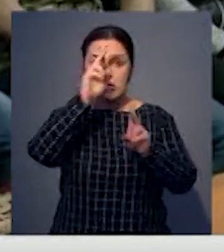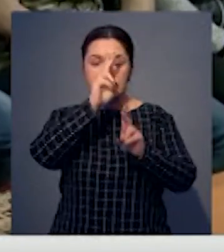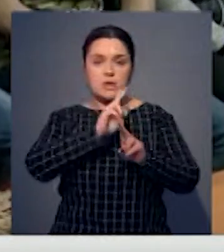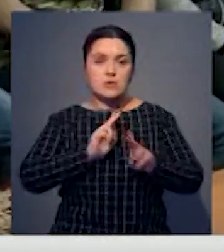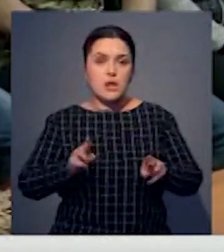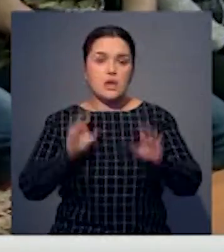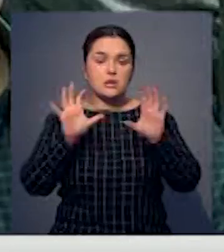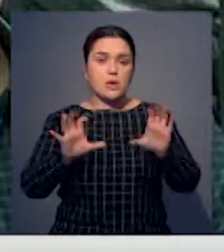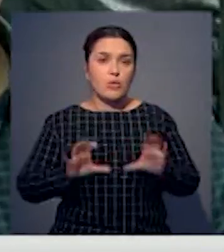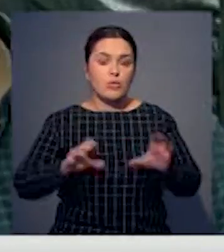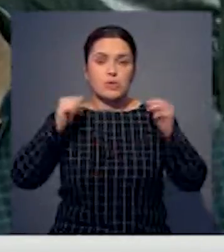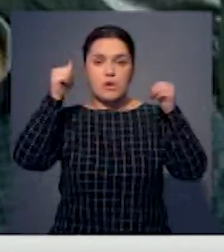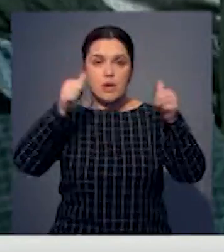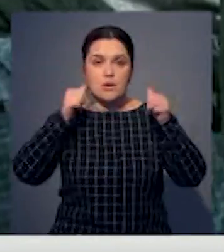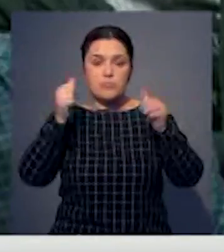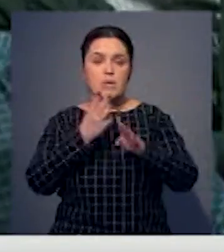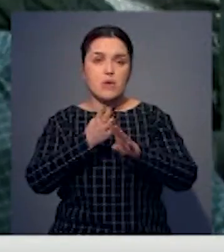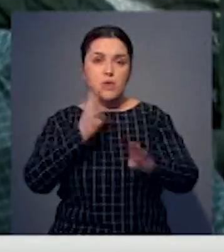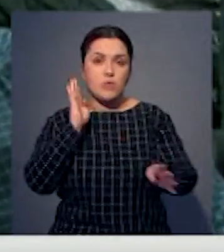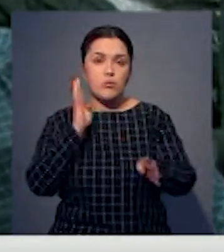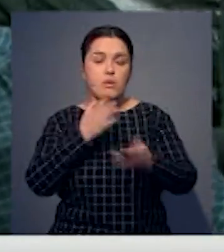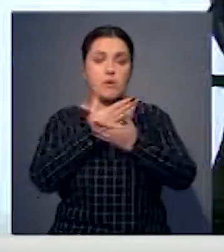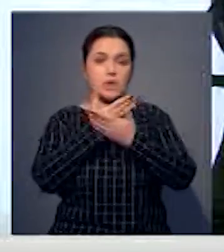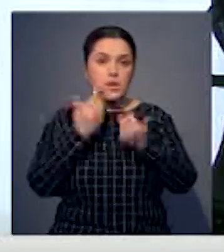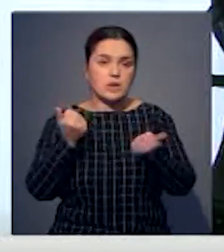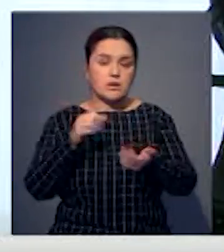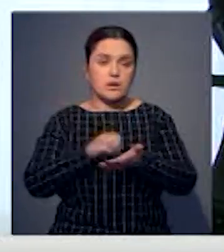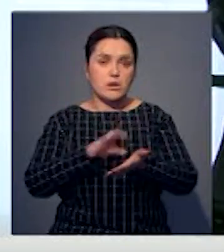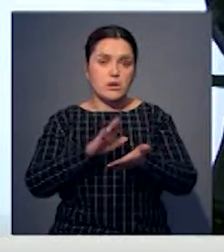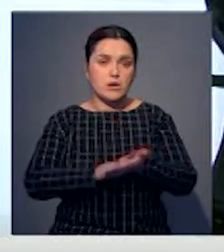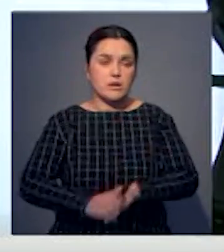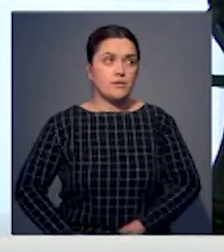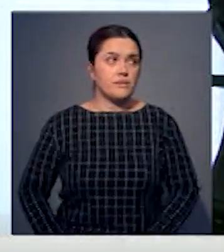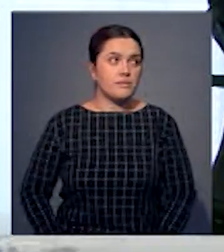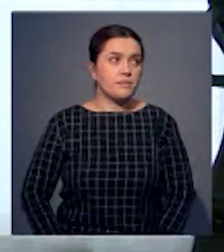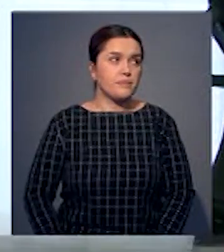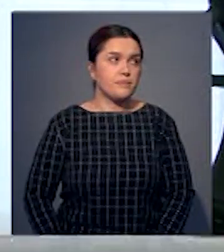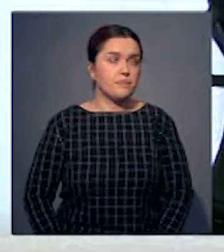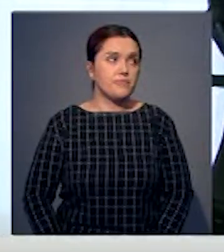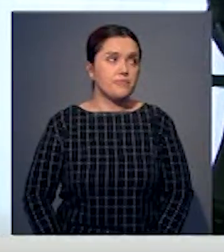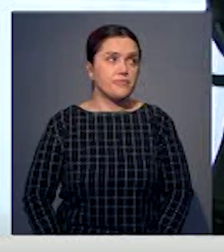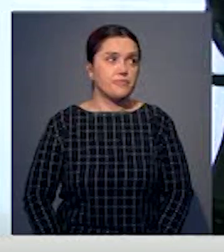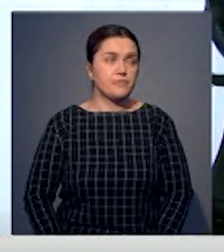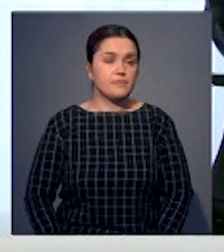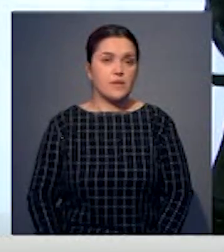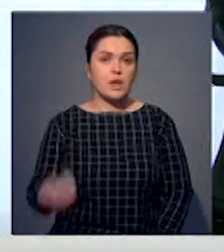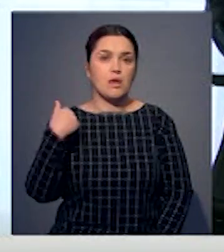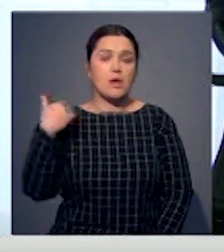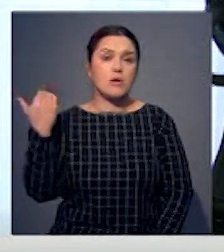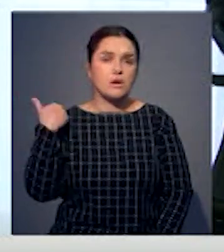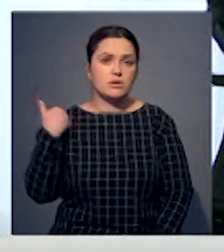очередь на жилье, а кто-то, находясь в ней, попросту не продвигается. Я раньше ходила, мне говорили, вот вы